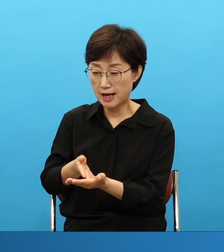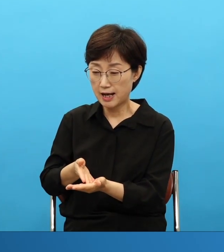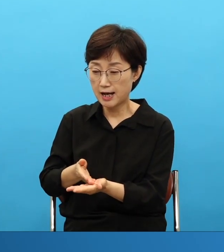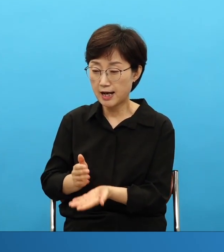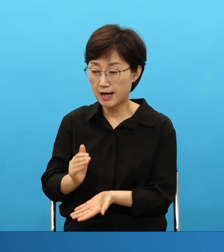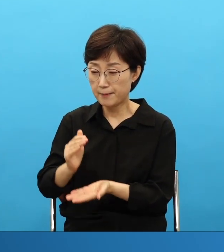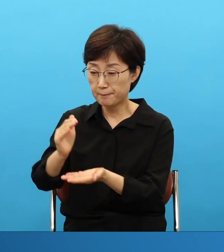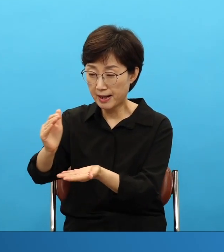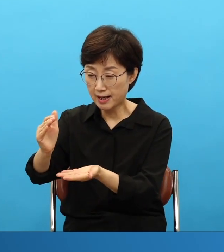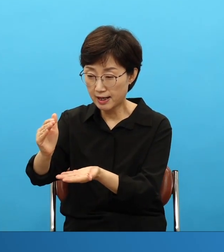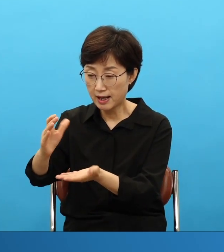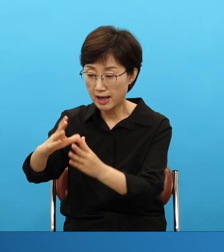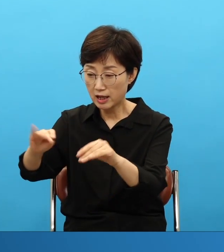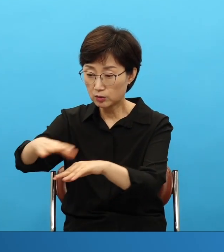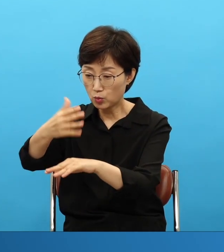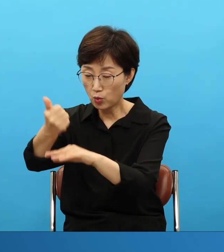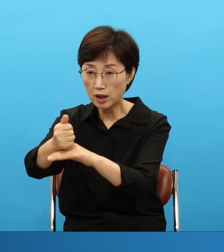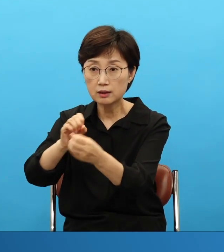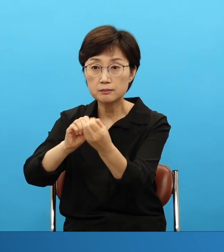애 왕이 뭐라고